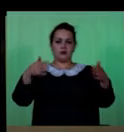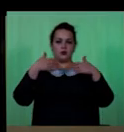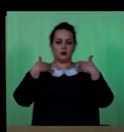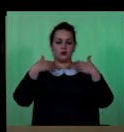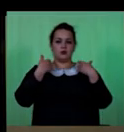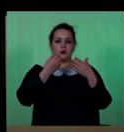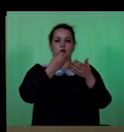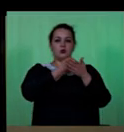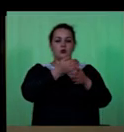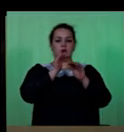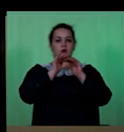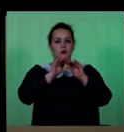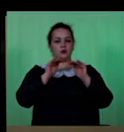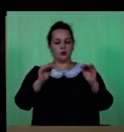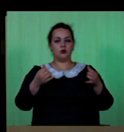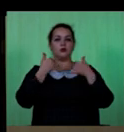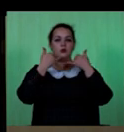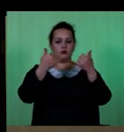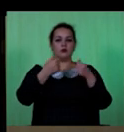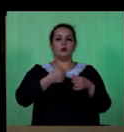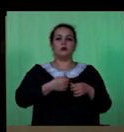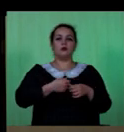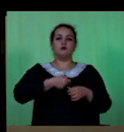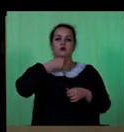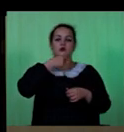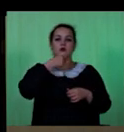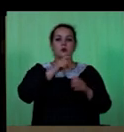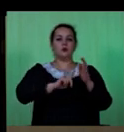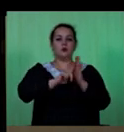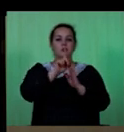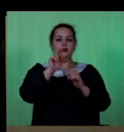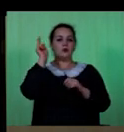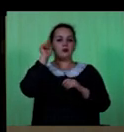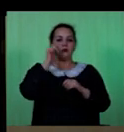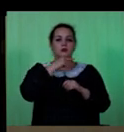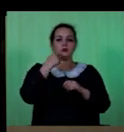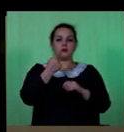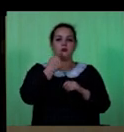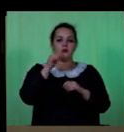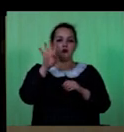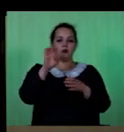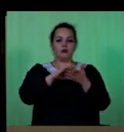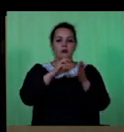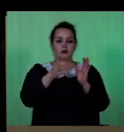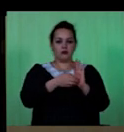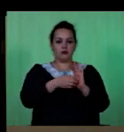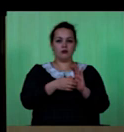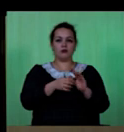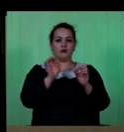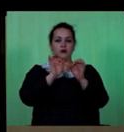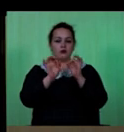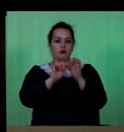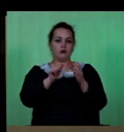Здравствуйте, дорогие ребята и уважаемые взрослые! Начинаем урок русского языка в 4 классе.